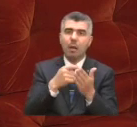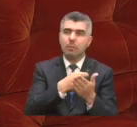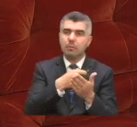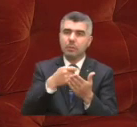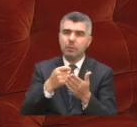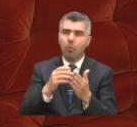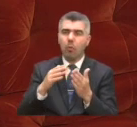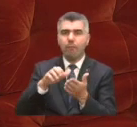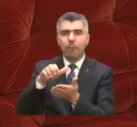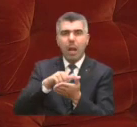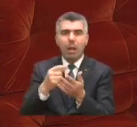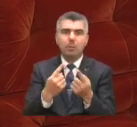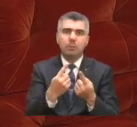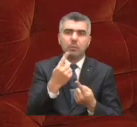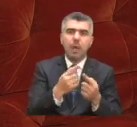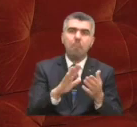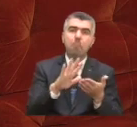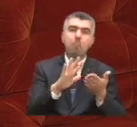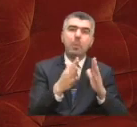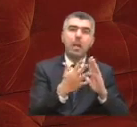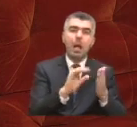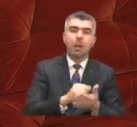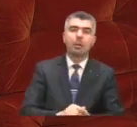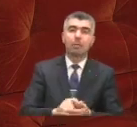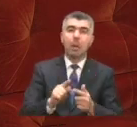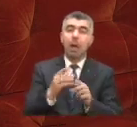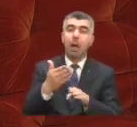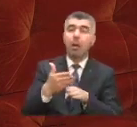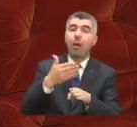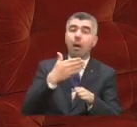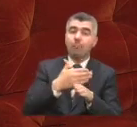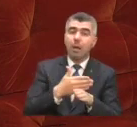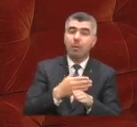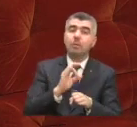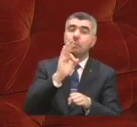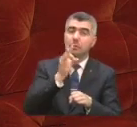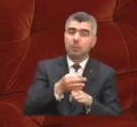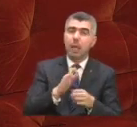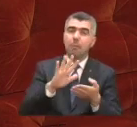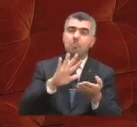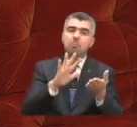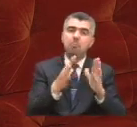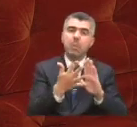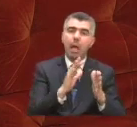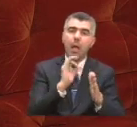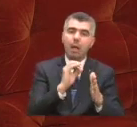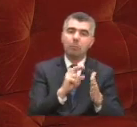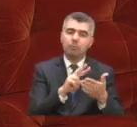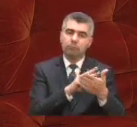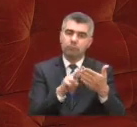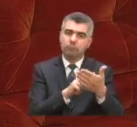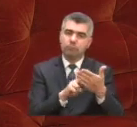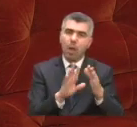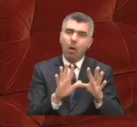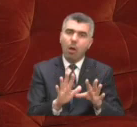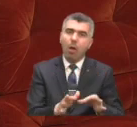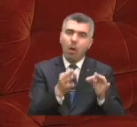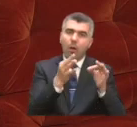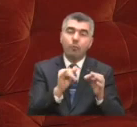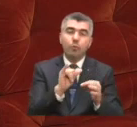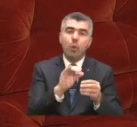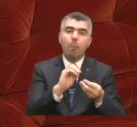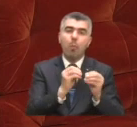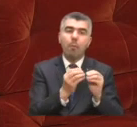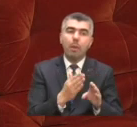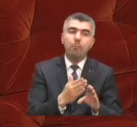التشريعية البيئية الوطنية، كيتم اجراء دراسة التأثير البيئي بشكل منهجي من اجل تقييم اولا الآثار المحتملة وعلى